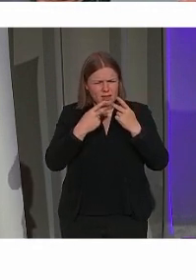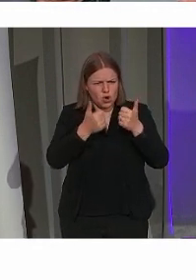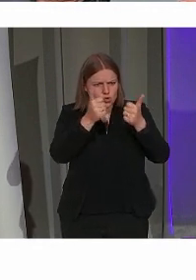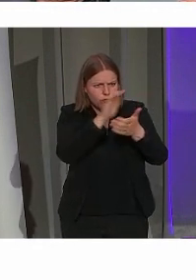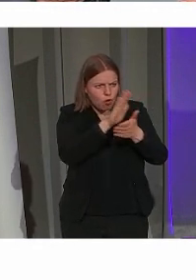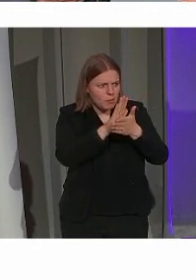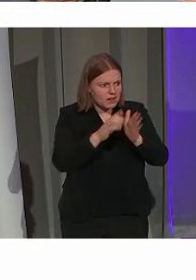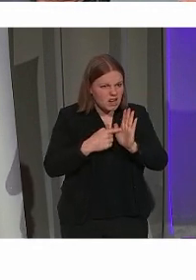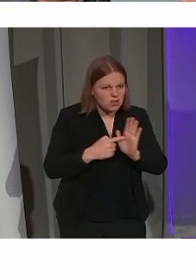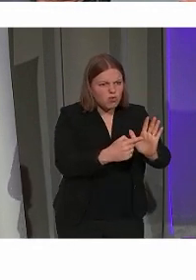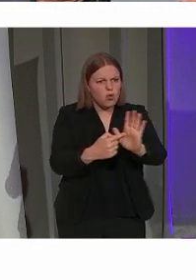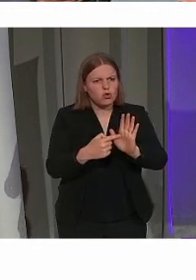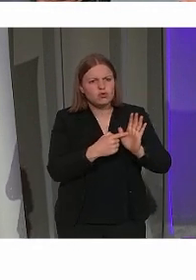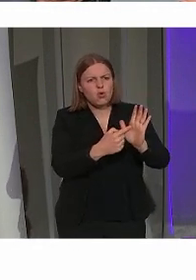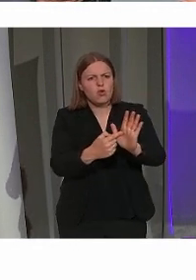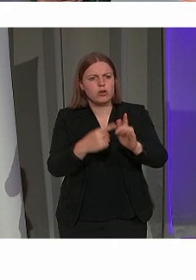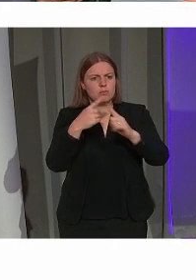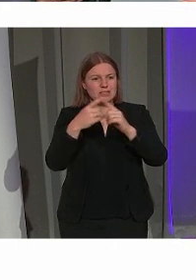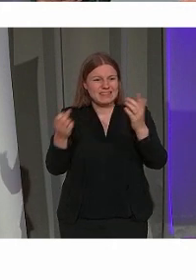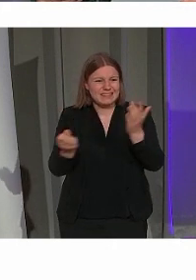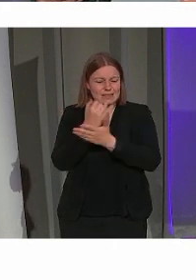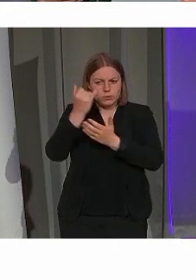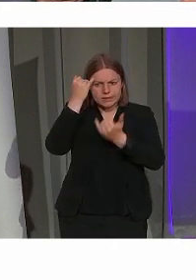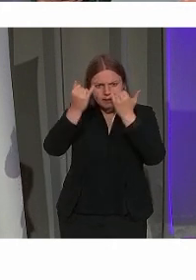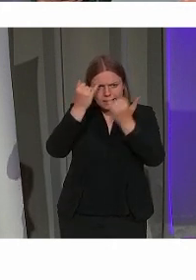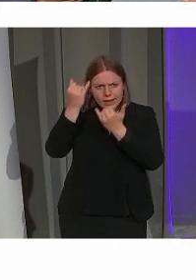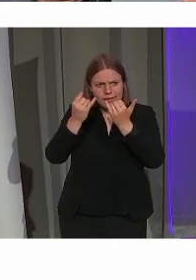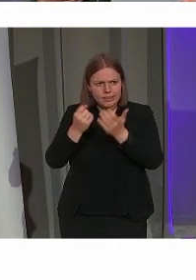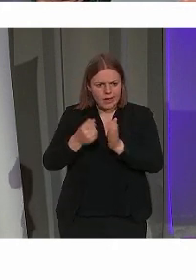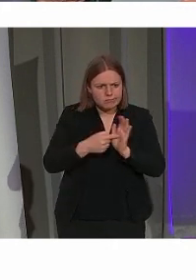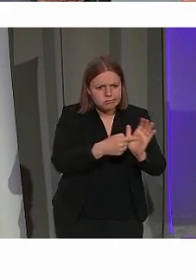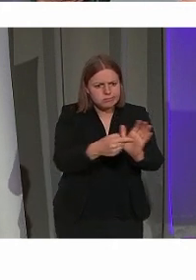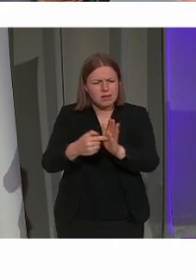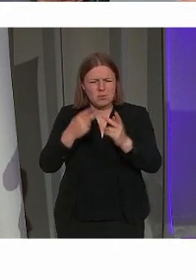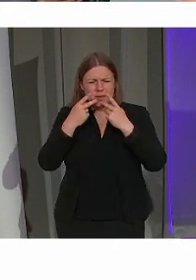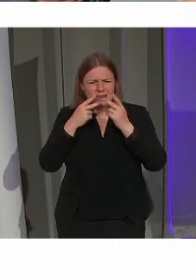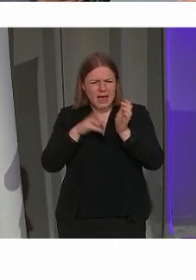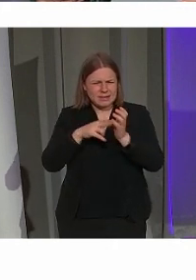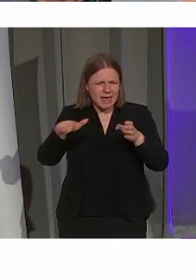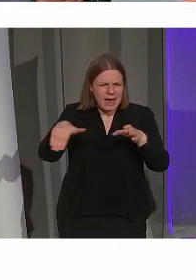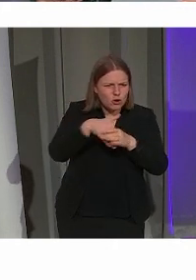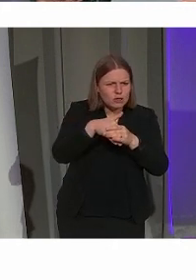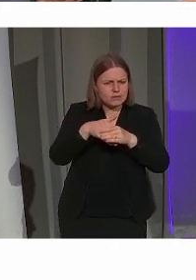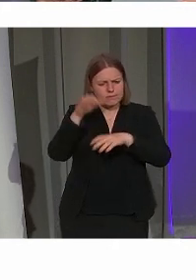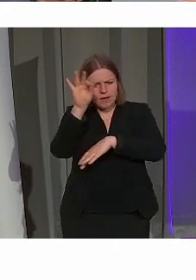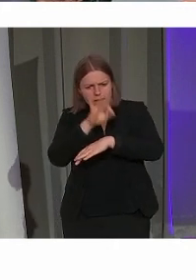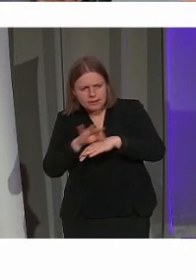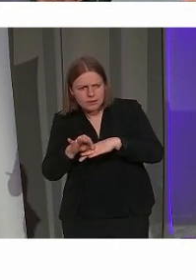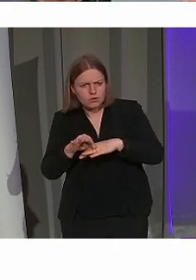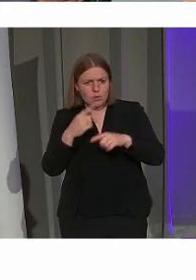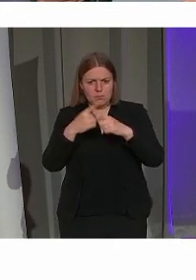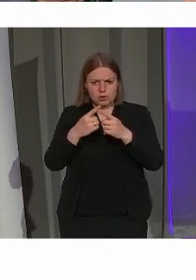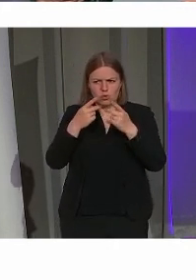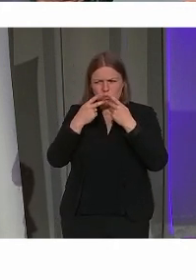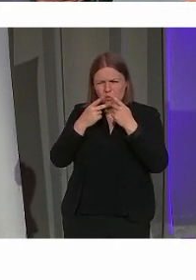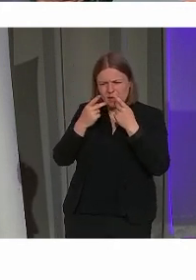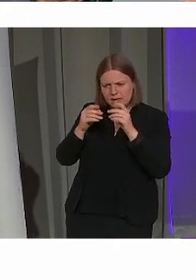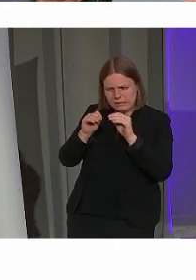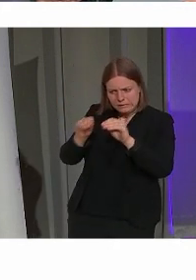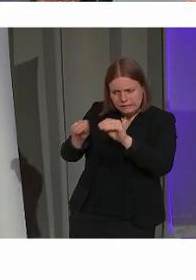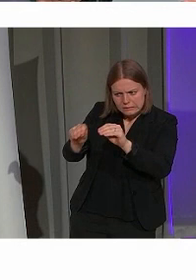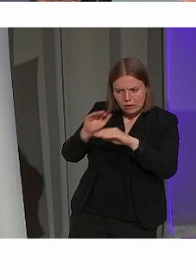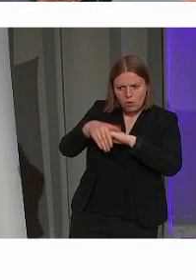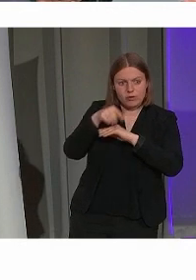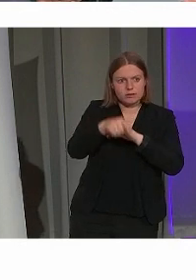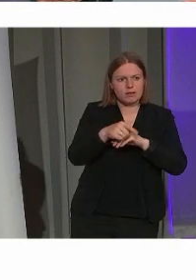handicap, sociale of andere beperkingen of achtergronden. Het wil een